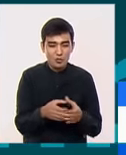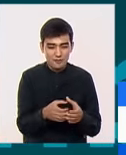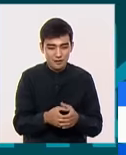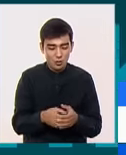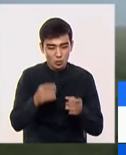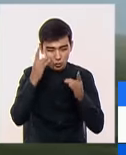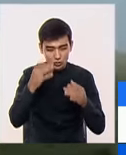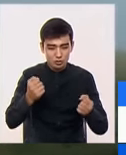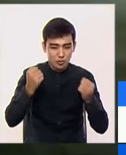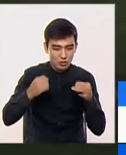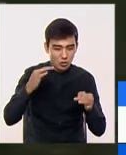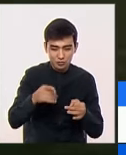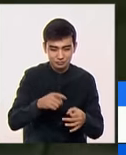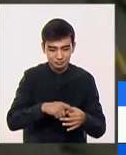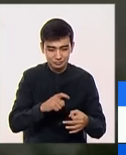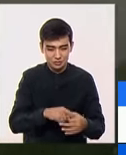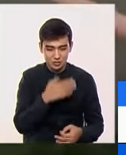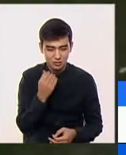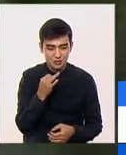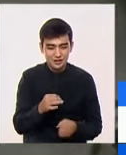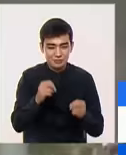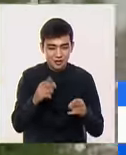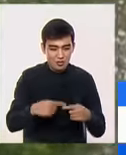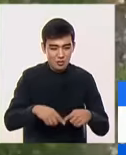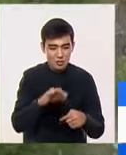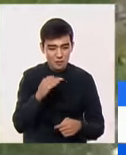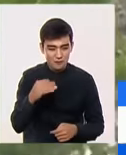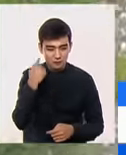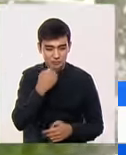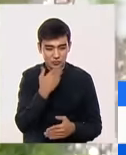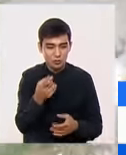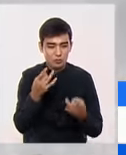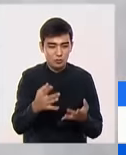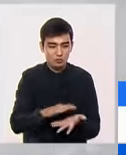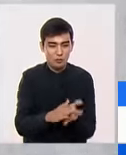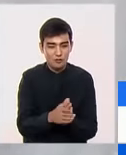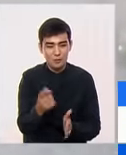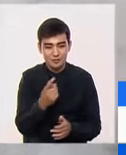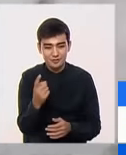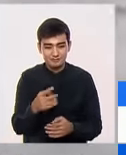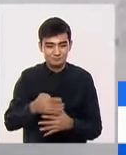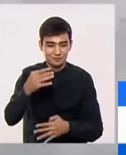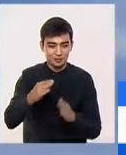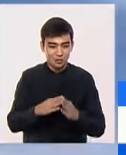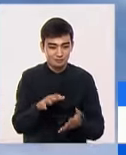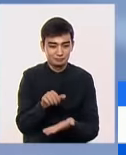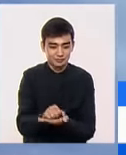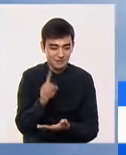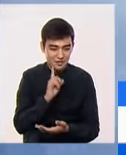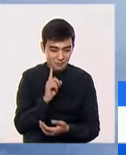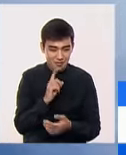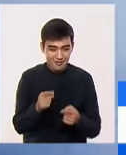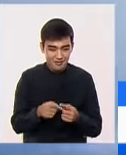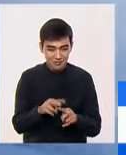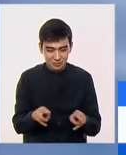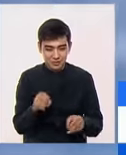нет никаких официальных объединений организаторы прыжков просто договаривались владельцами зданий после трагедия ким от караганды провел